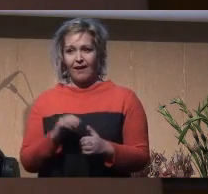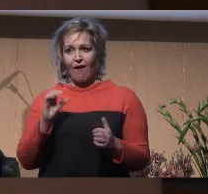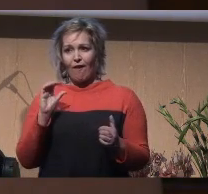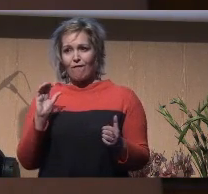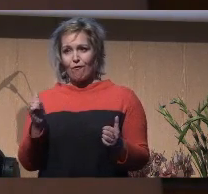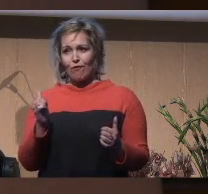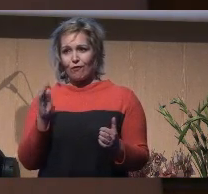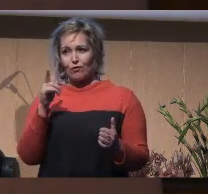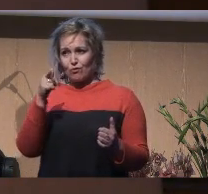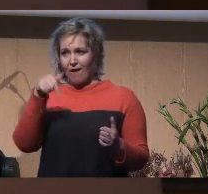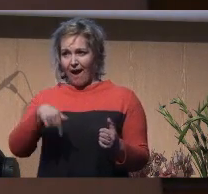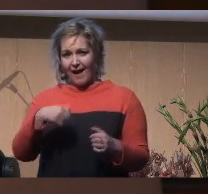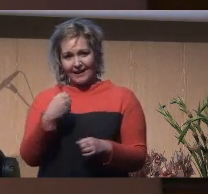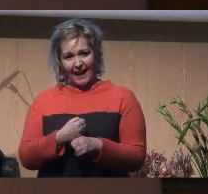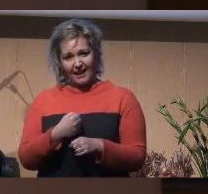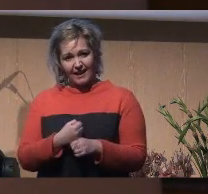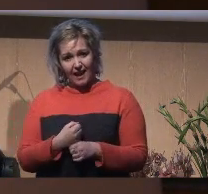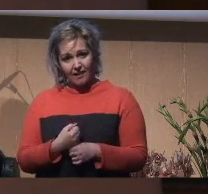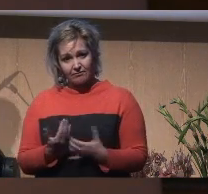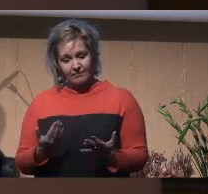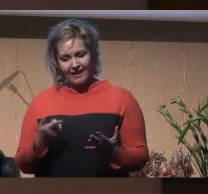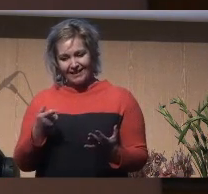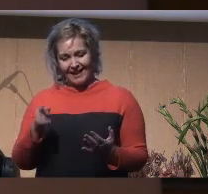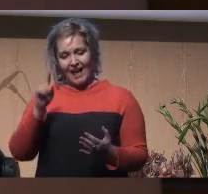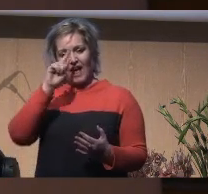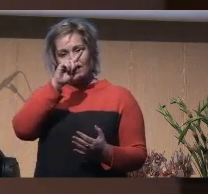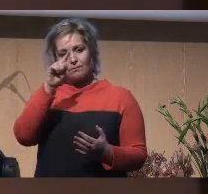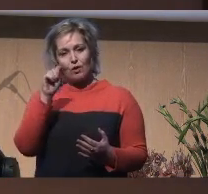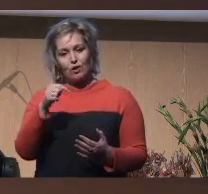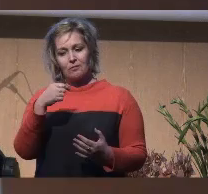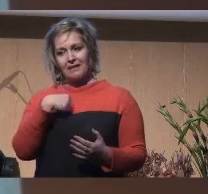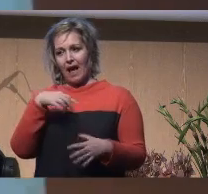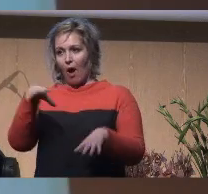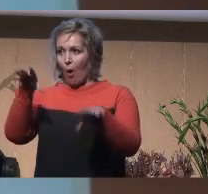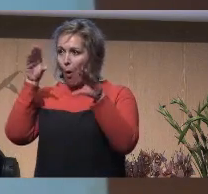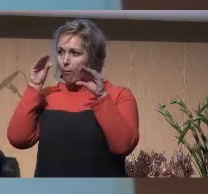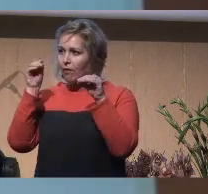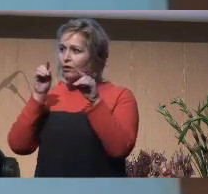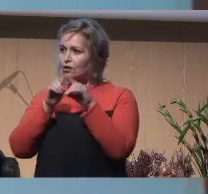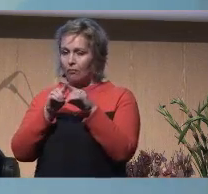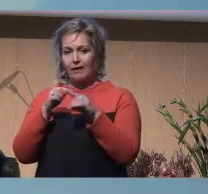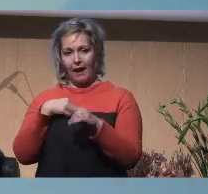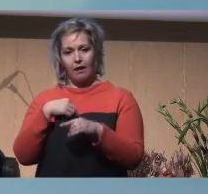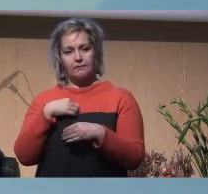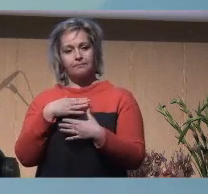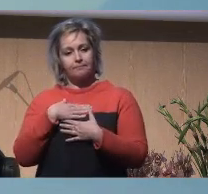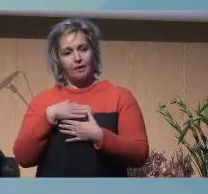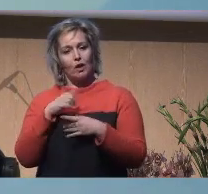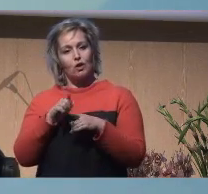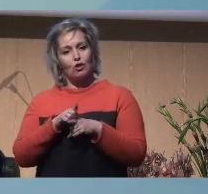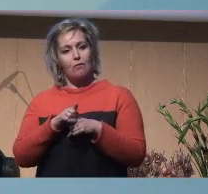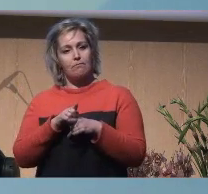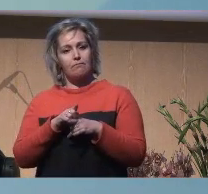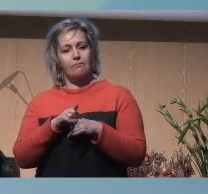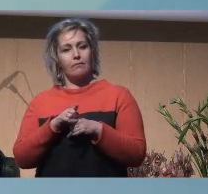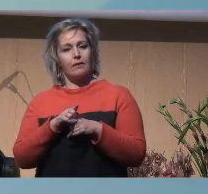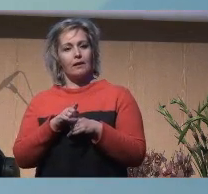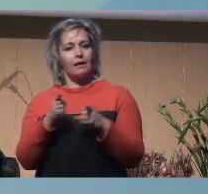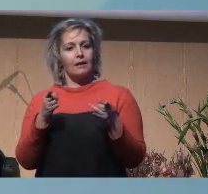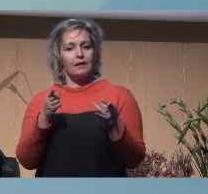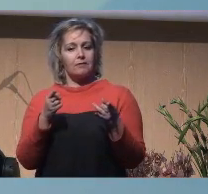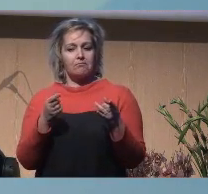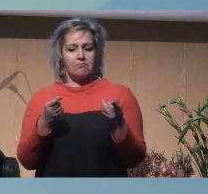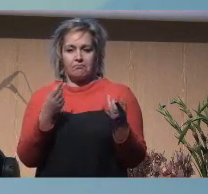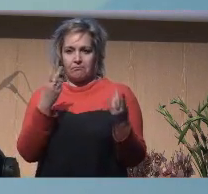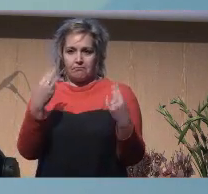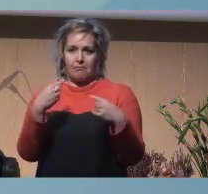Hvorfor er du her egentlig? Det er et spørsmål som jeg oppfatter som kan stå for, som er ute etter, ser du meg